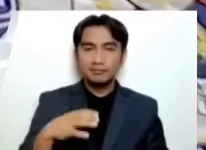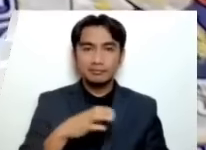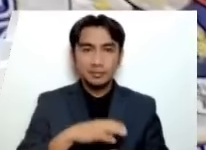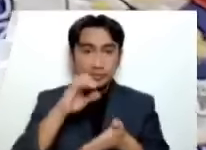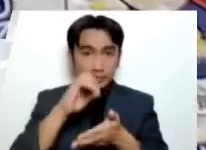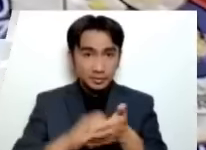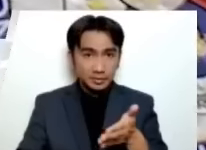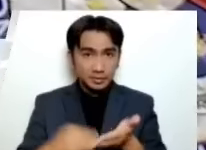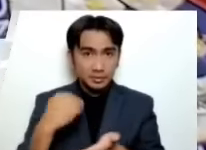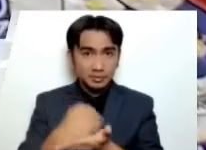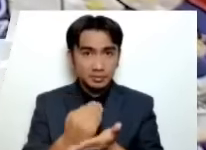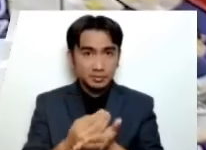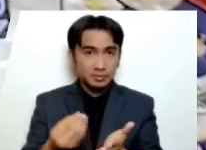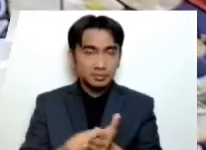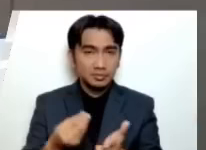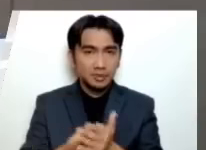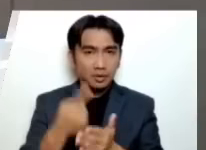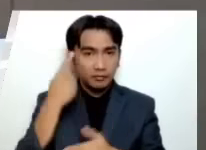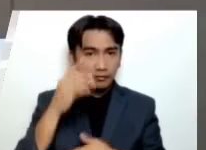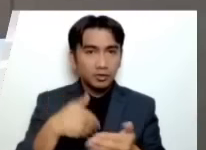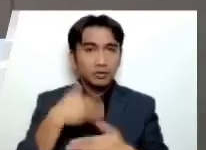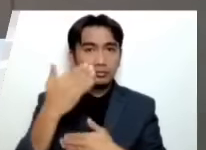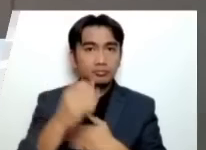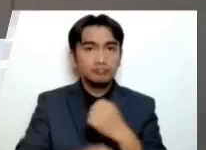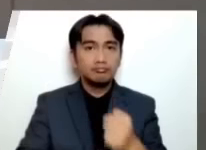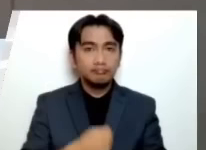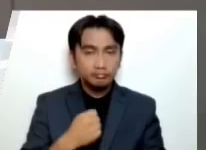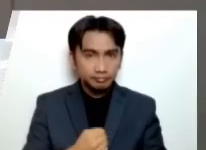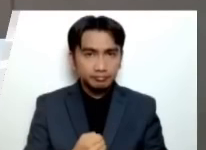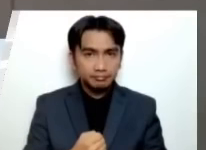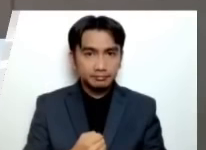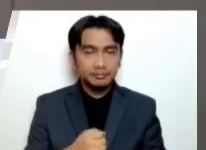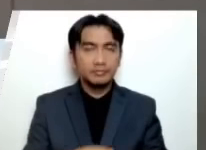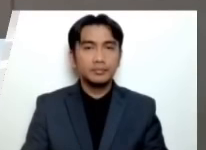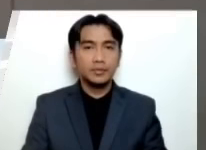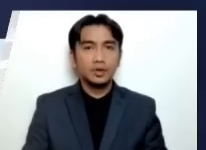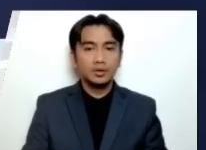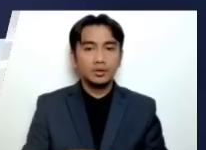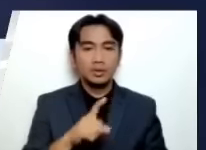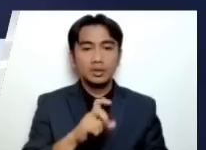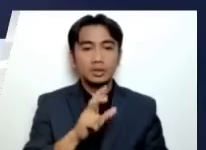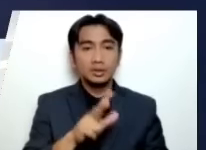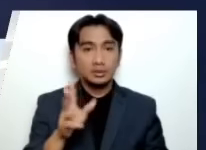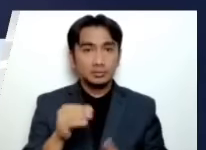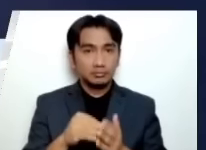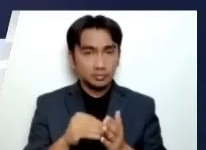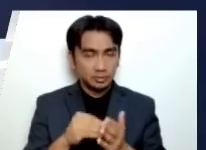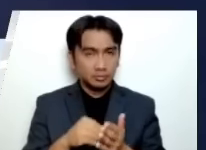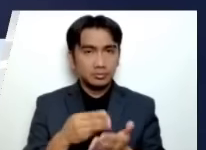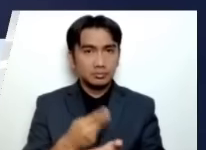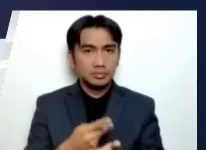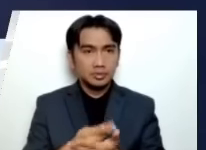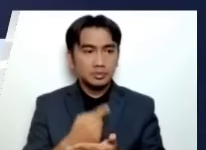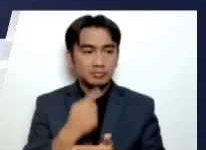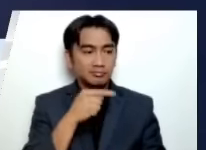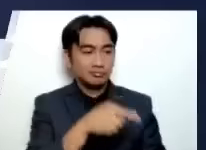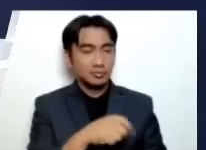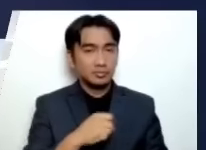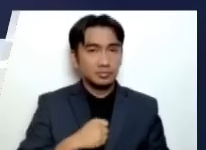Vice President para sa susunod na taon at nasa 733 million pesos. Sa Senado. They want to increase the